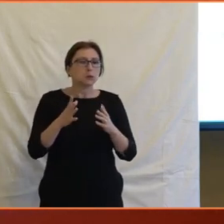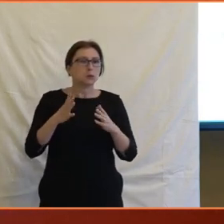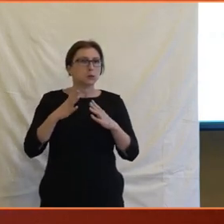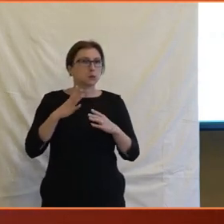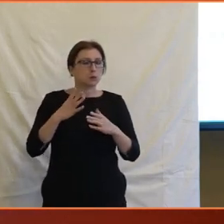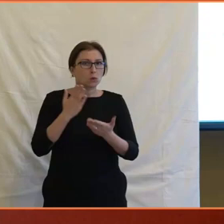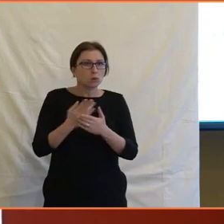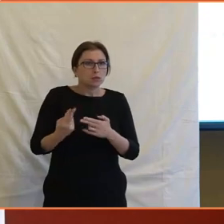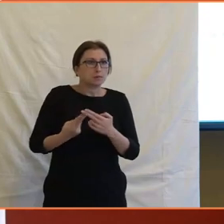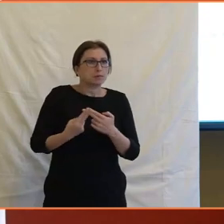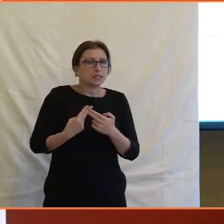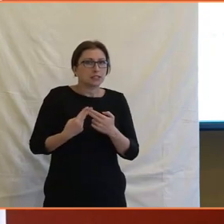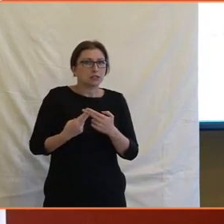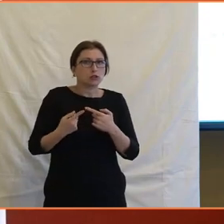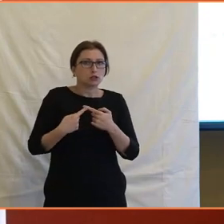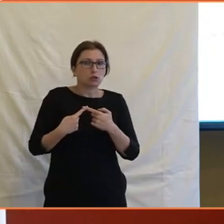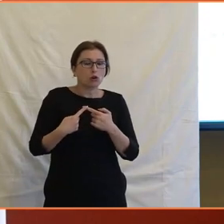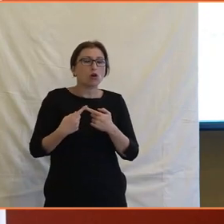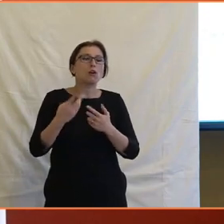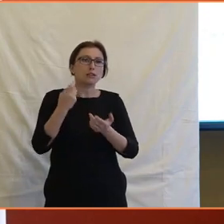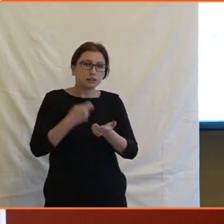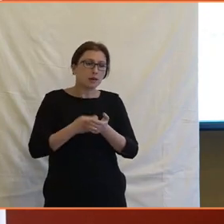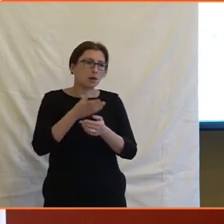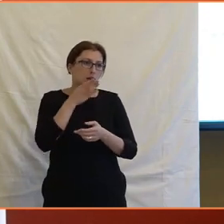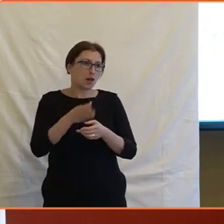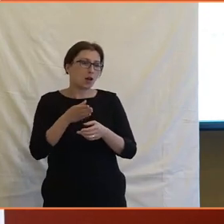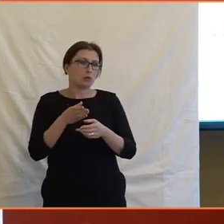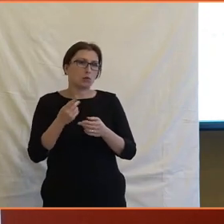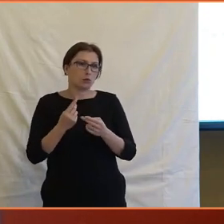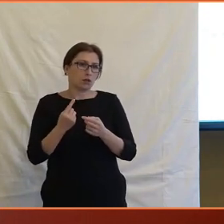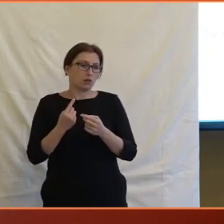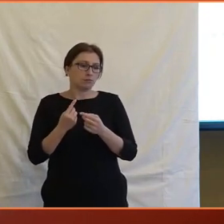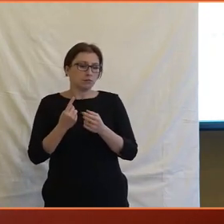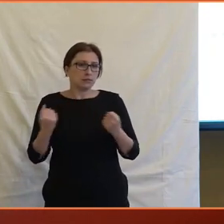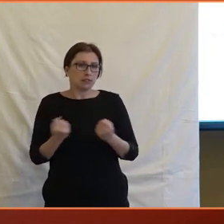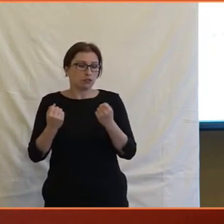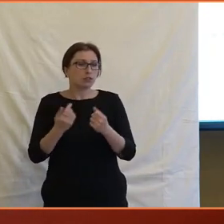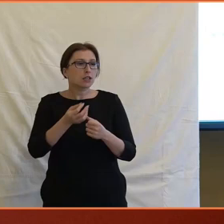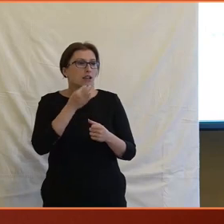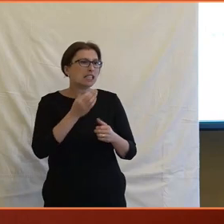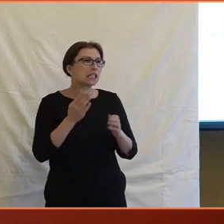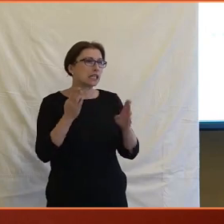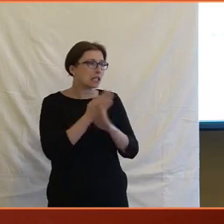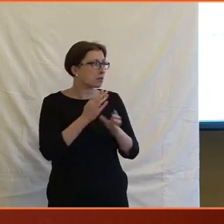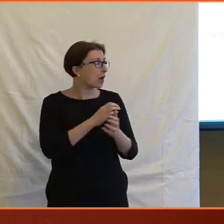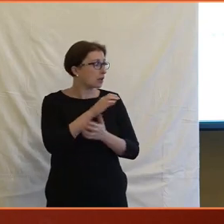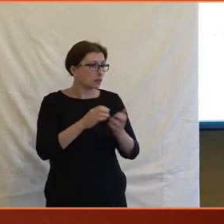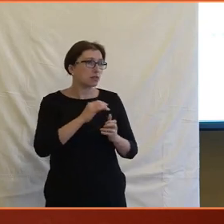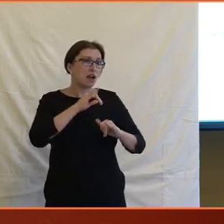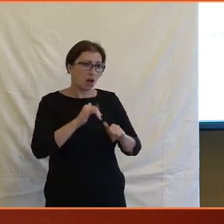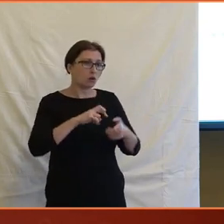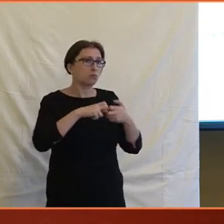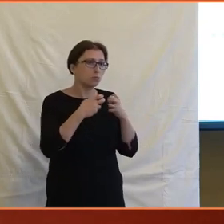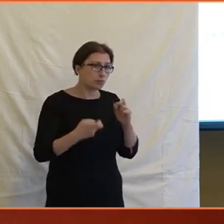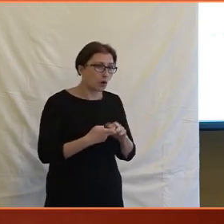bezprostřední hrozbu, tak to budou řešit víc. I když třeba v dotazníku by odpověděli, Já si myslím, že klimatická změna je problém a